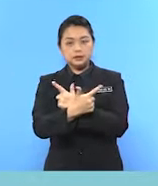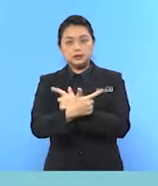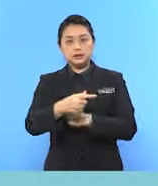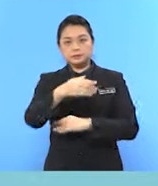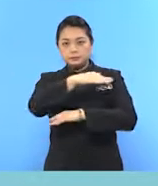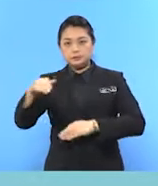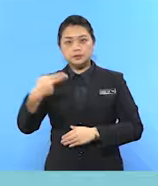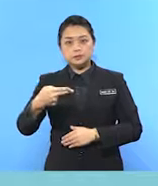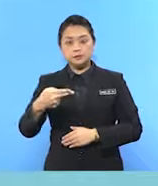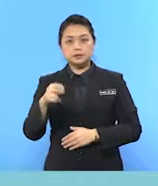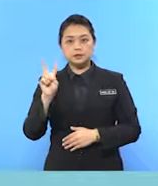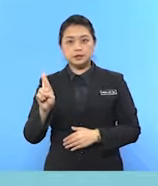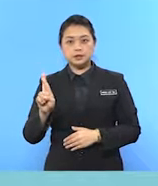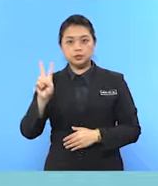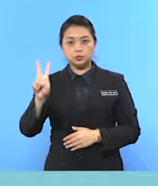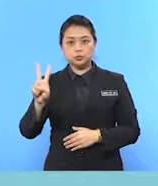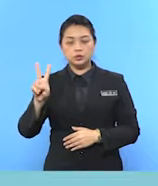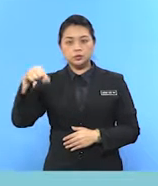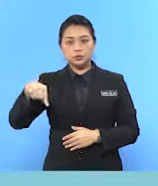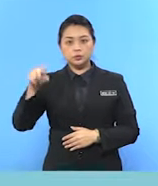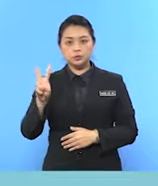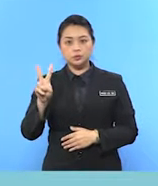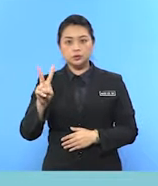mendapat 3/5.